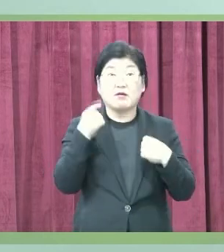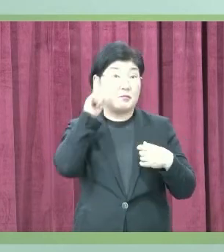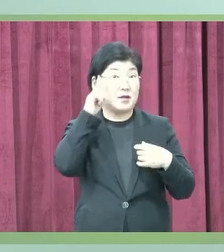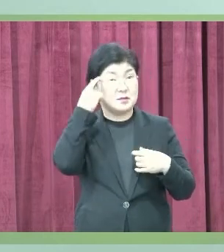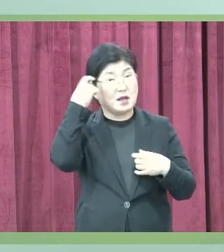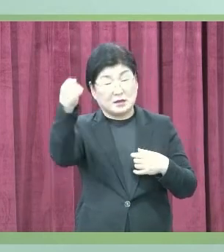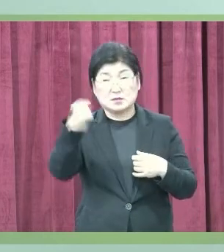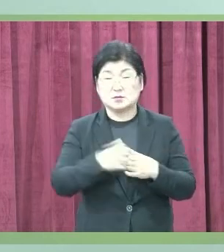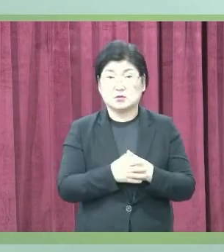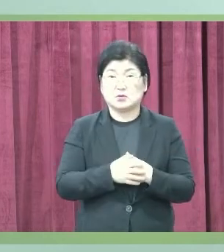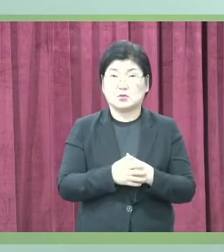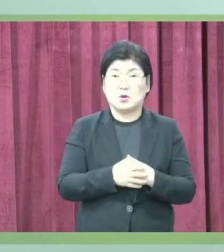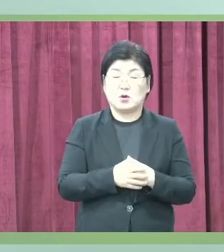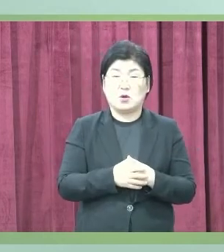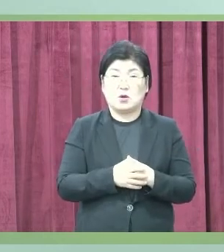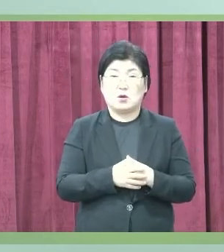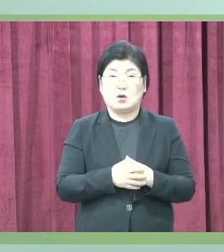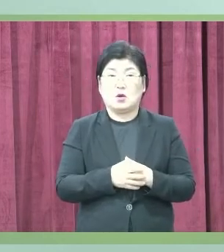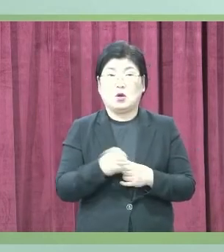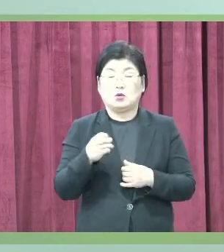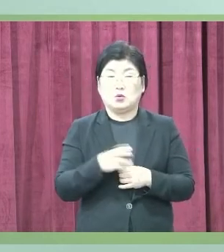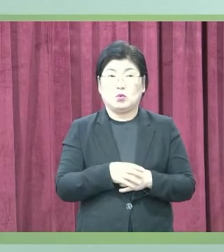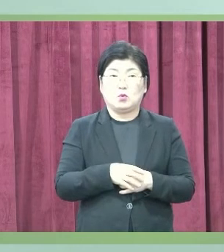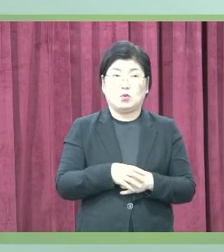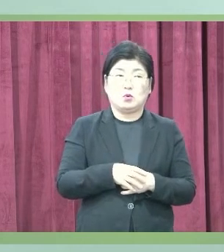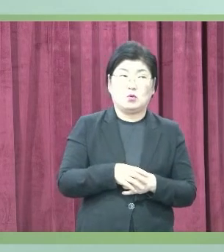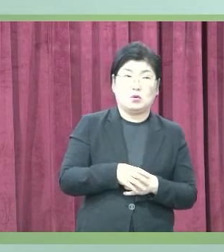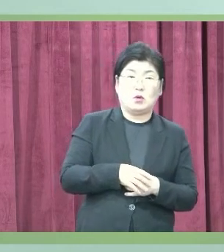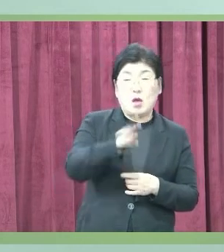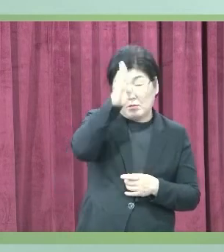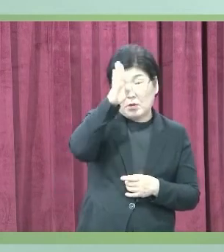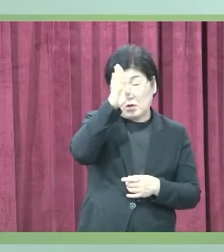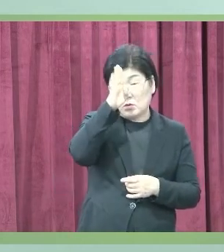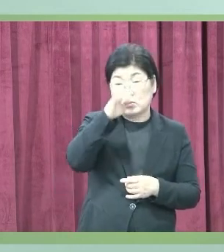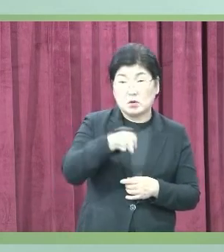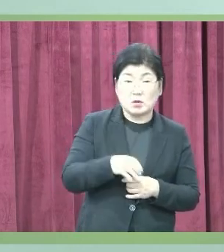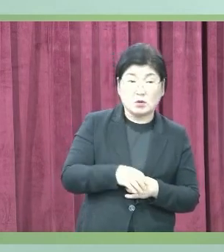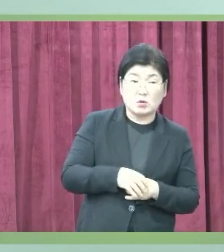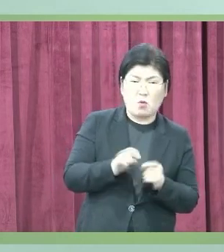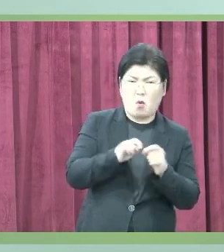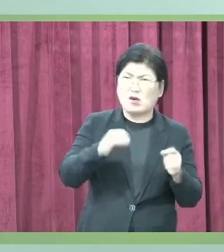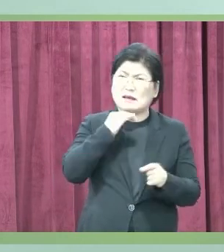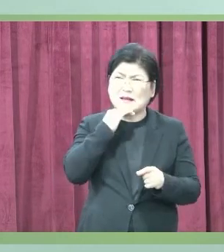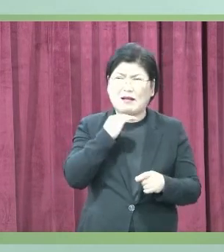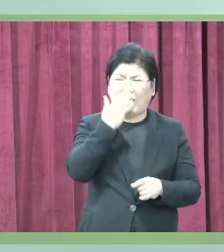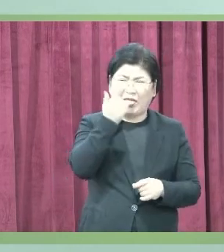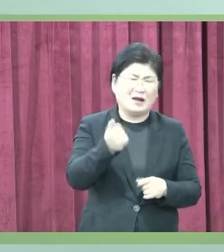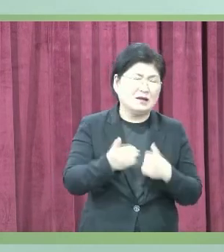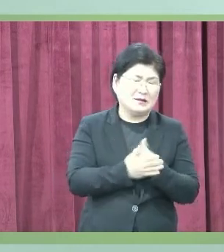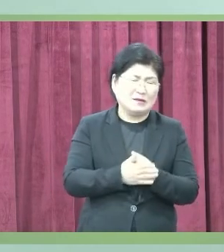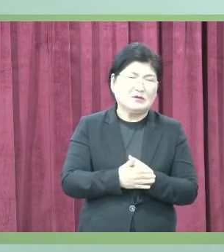2, 3순위도 같이 동일했습니다. 또 주목해서 본 부분이 병의원에서 오래 기다리기 싫어서 검진하기 싫다라는